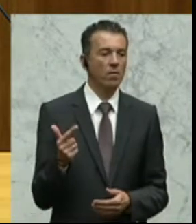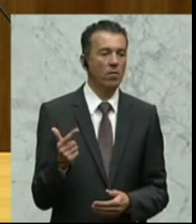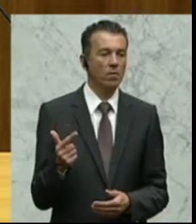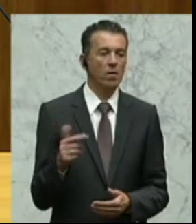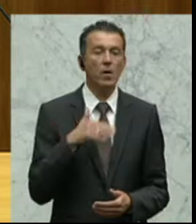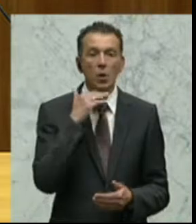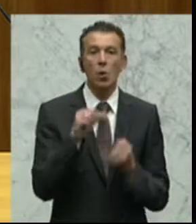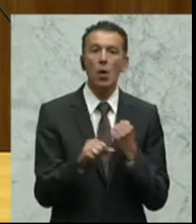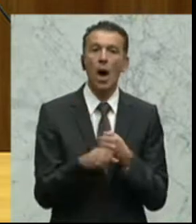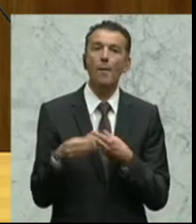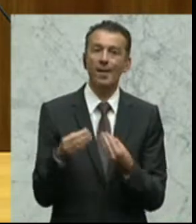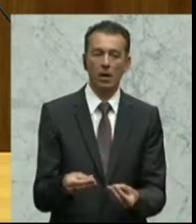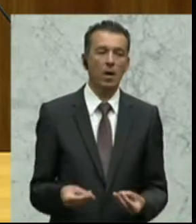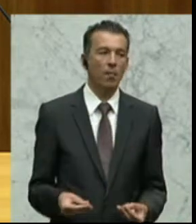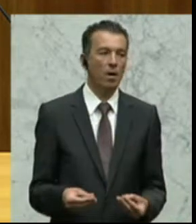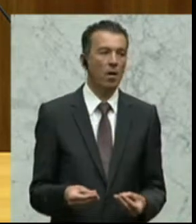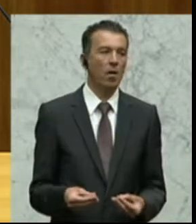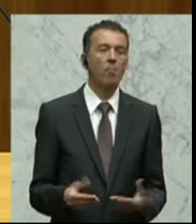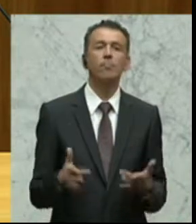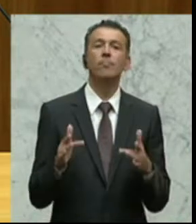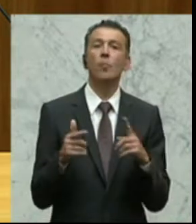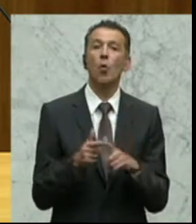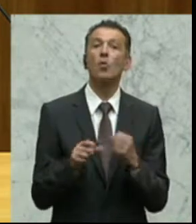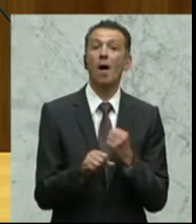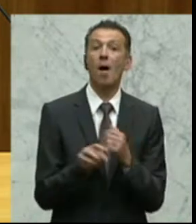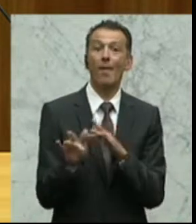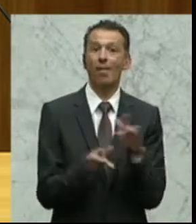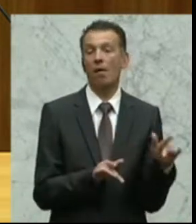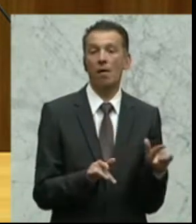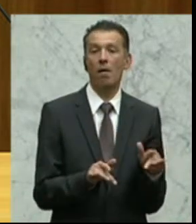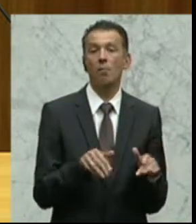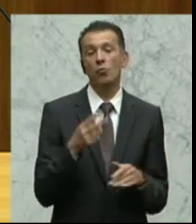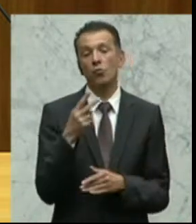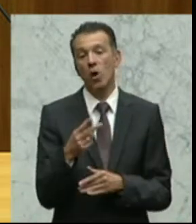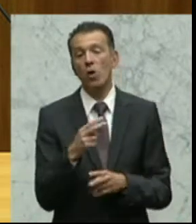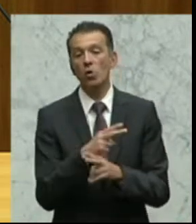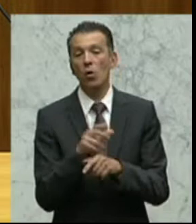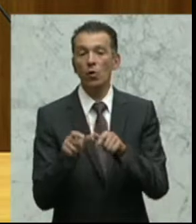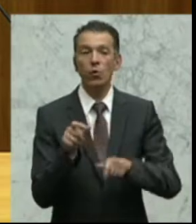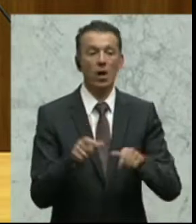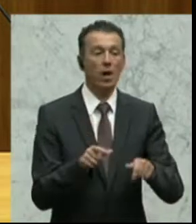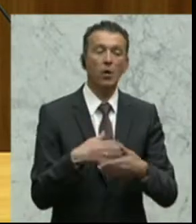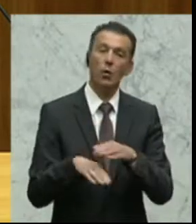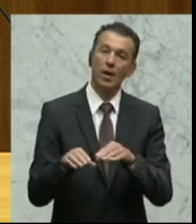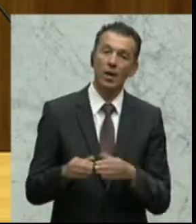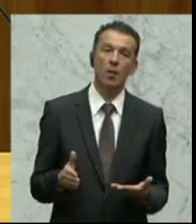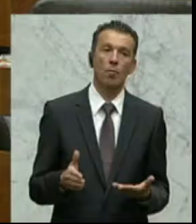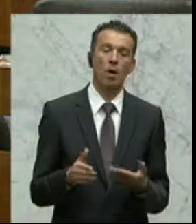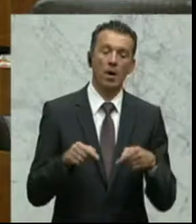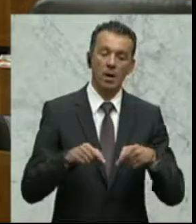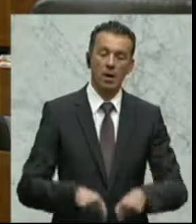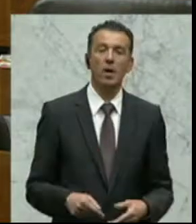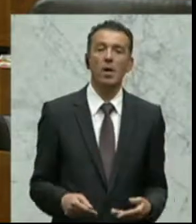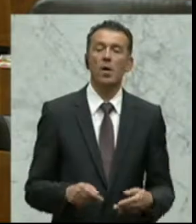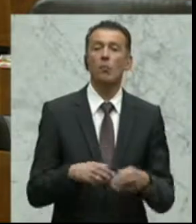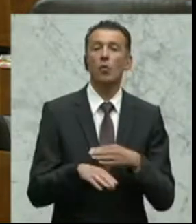Arbeitgeber und damit Arbeit im Land ist. Also müssen wir schauen, dass die Österreicher, dass die Unternehmer in Österreich investieren